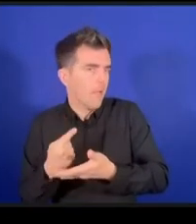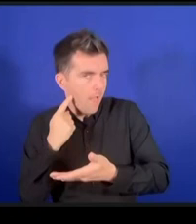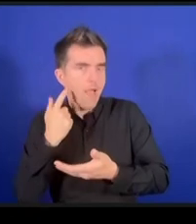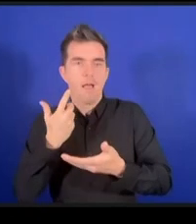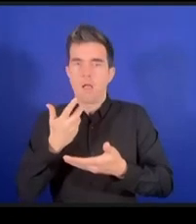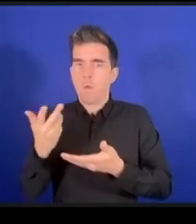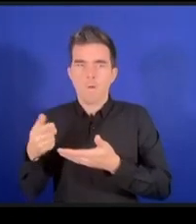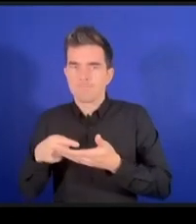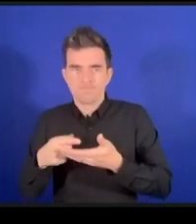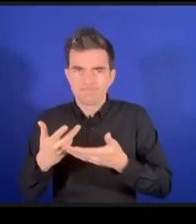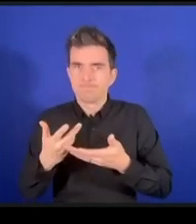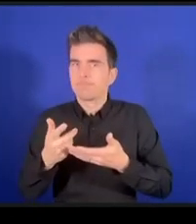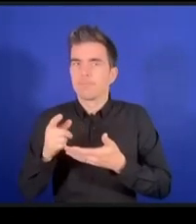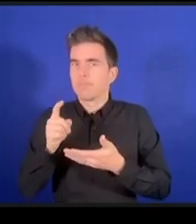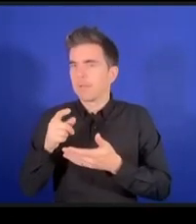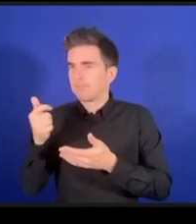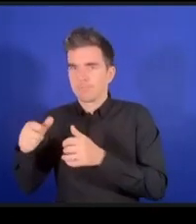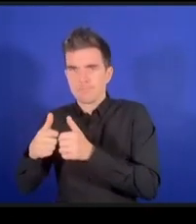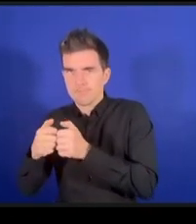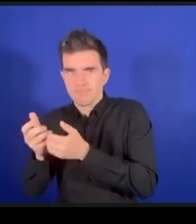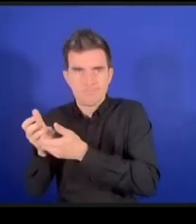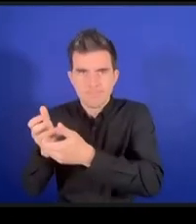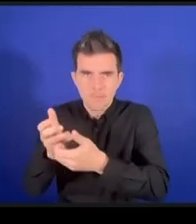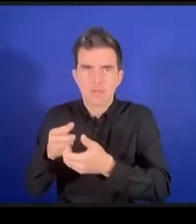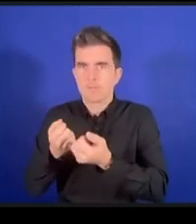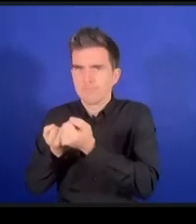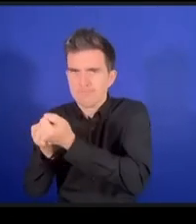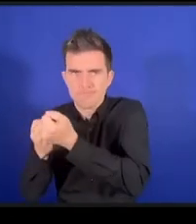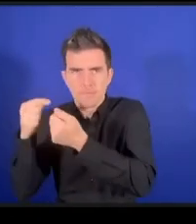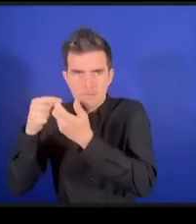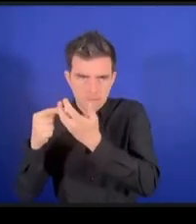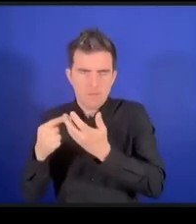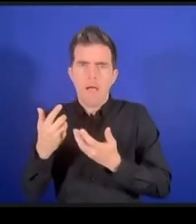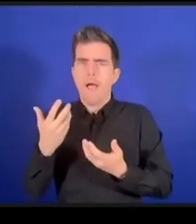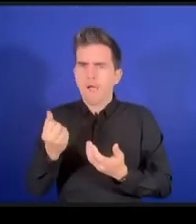рукой потому что такие устройства